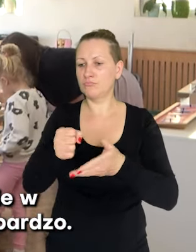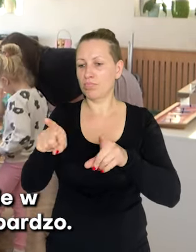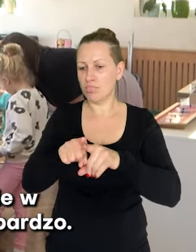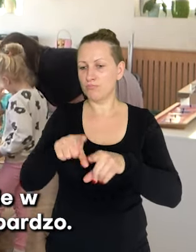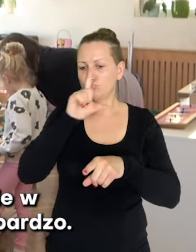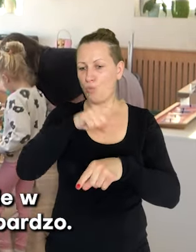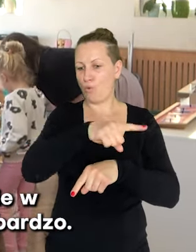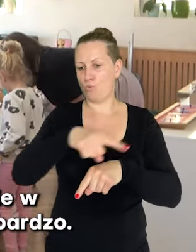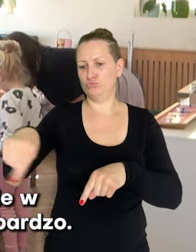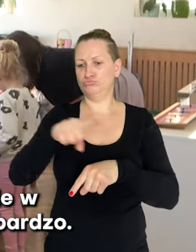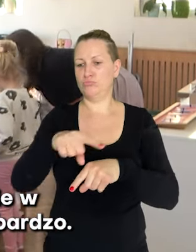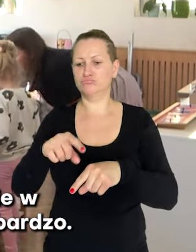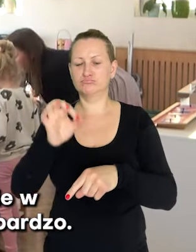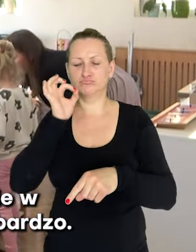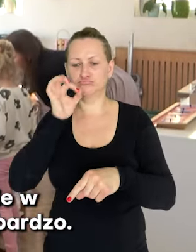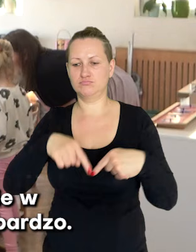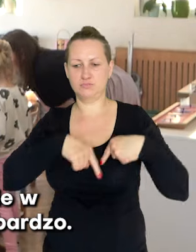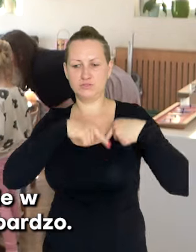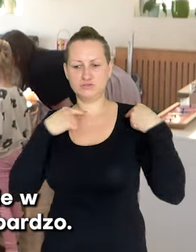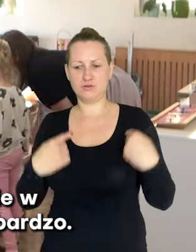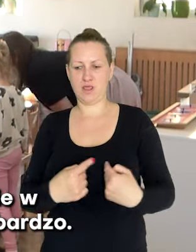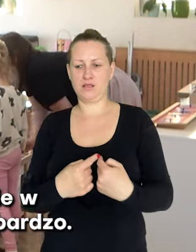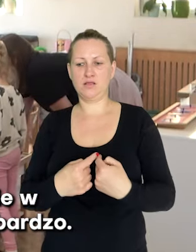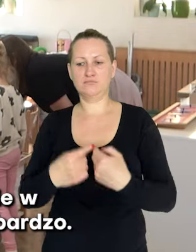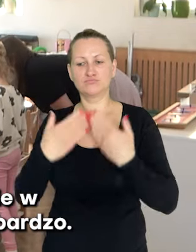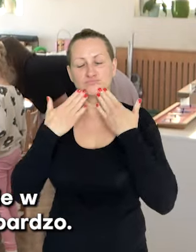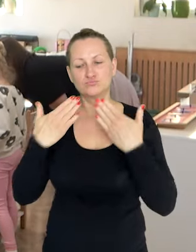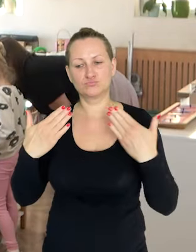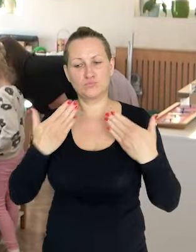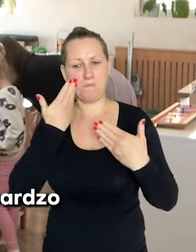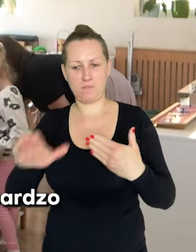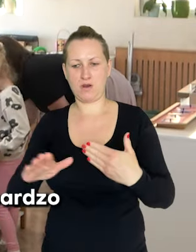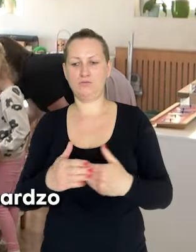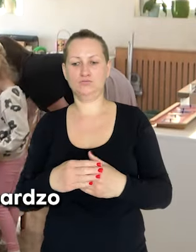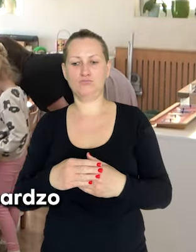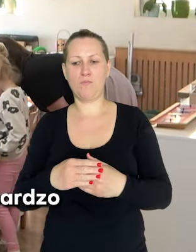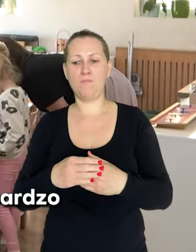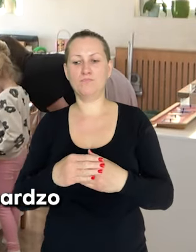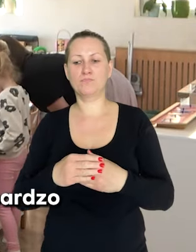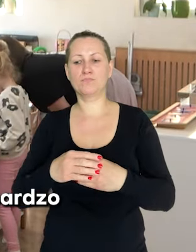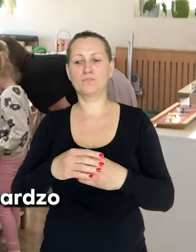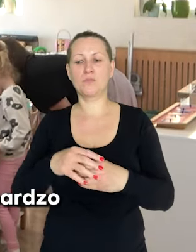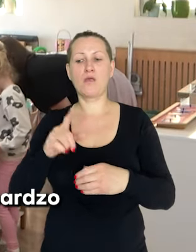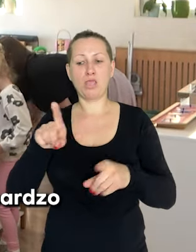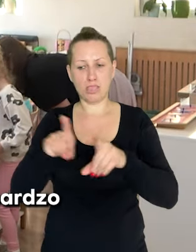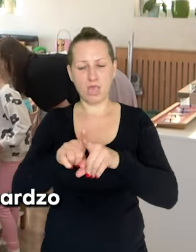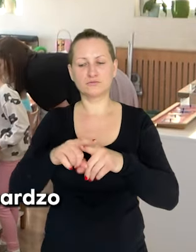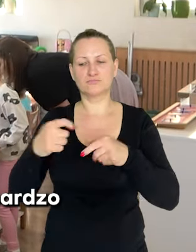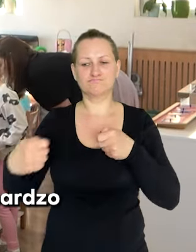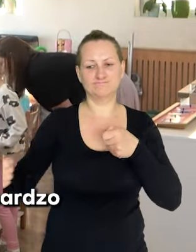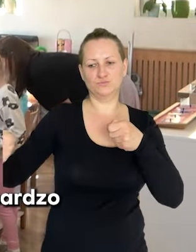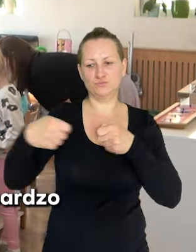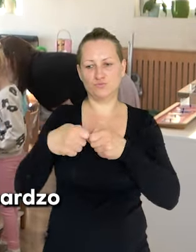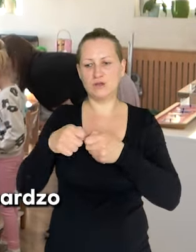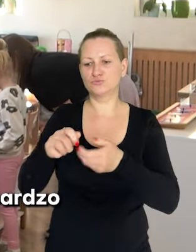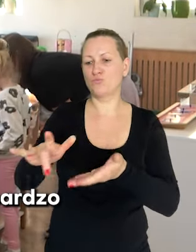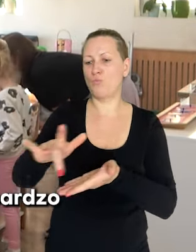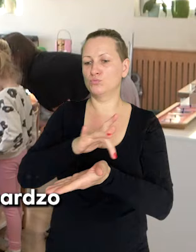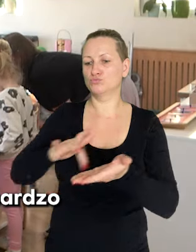ludzie w Starogardzie mają wielkie serca, dziękujemy bardzo. Oprócz naszych rodziców współpracujemy bardzo mocno